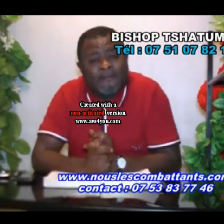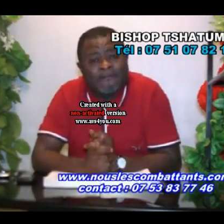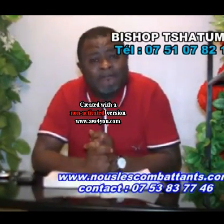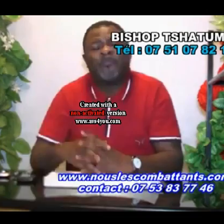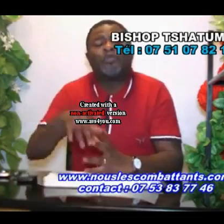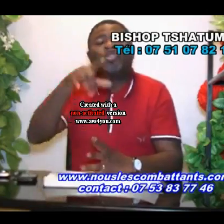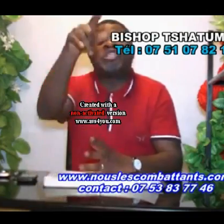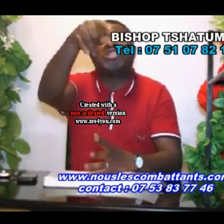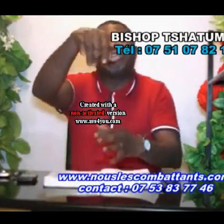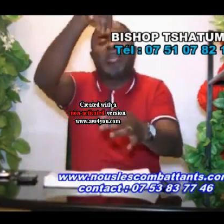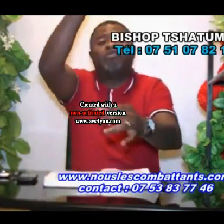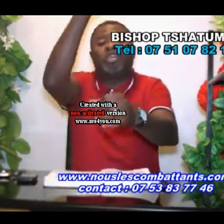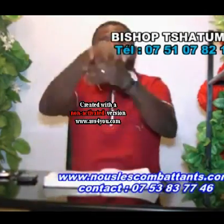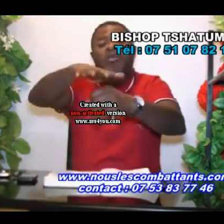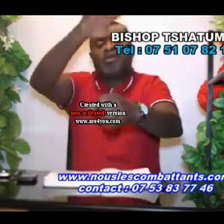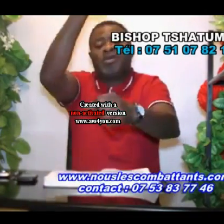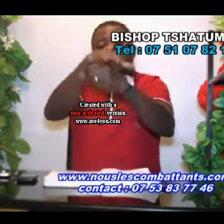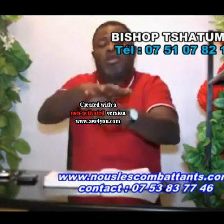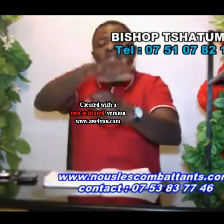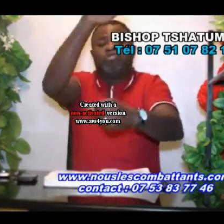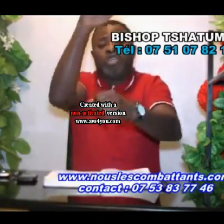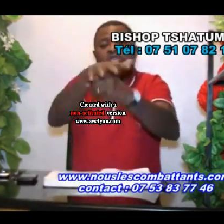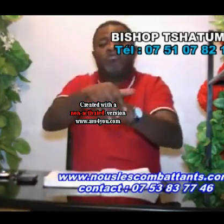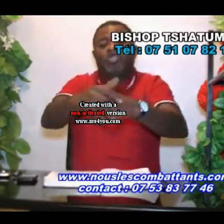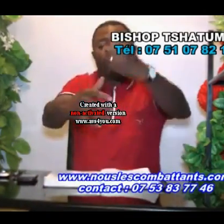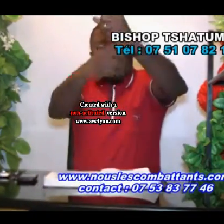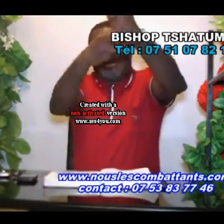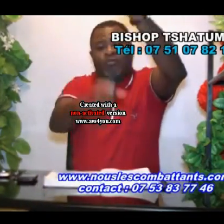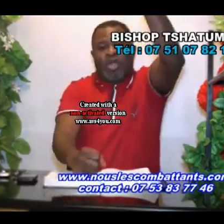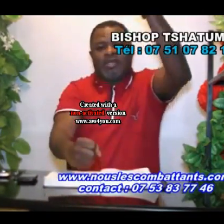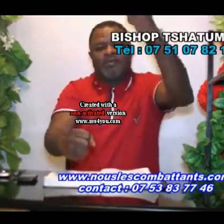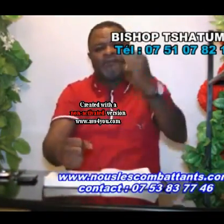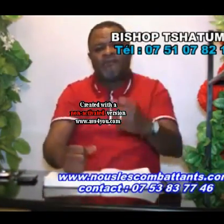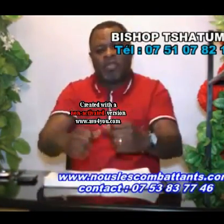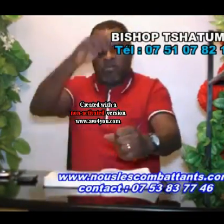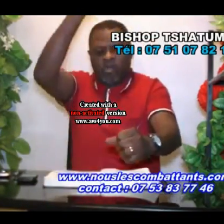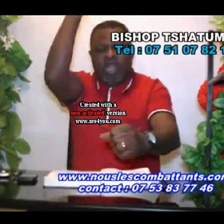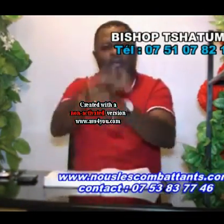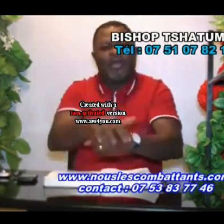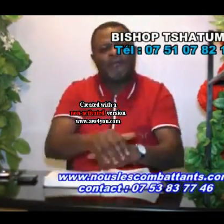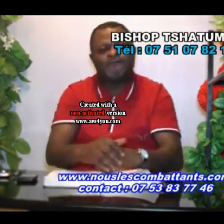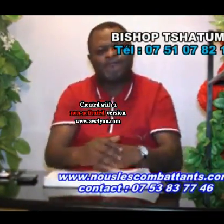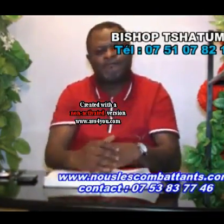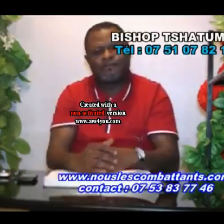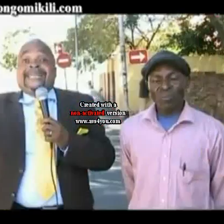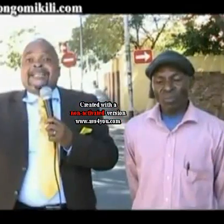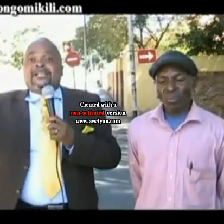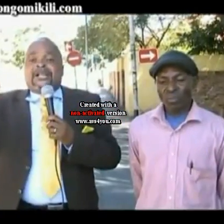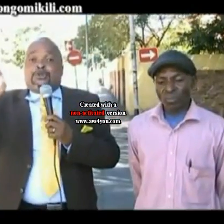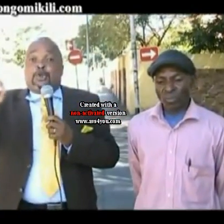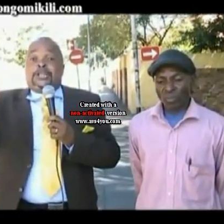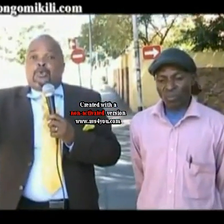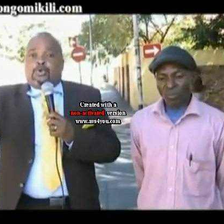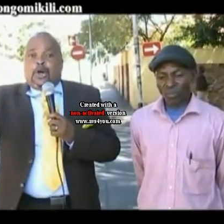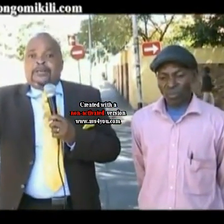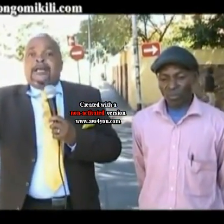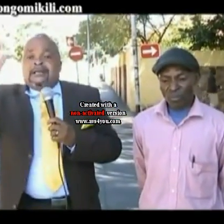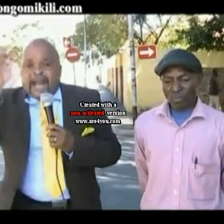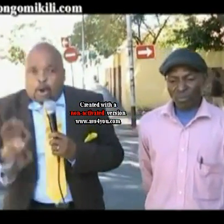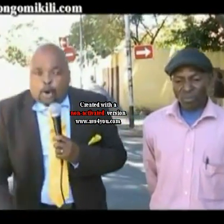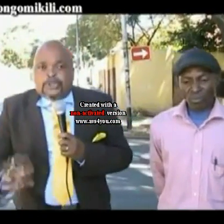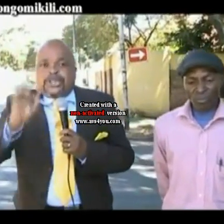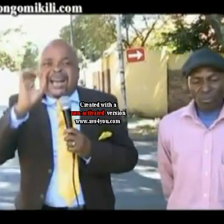rapider. Vous êtes déjà dans la bouteille. La bouteille. Vous aussi vous vendez la moulin. Bokanga. Chaque chose a son